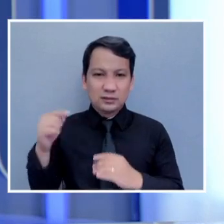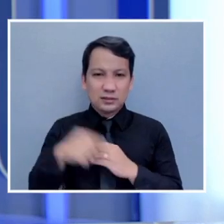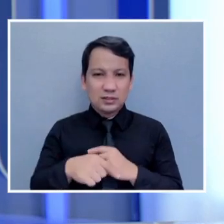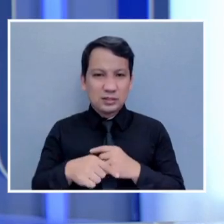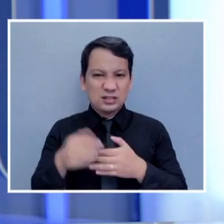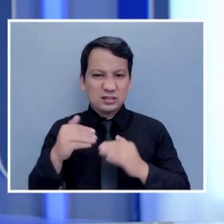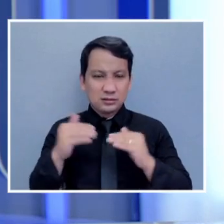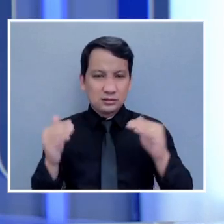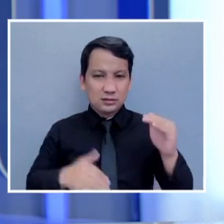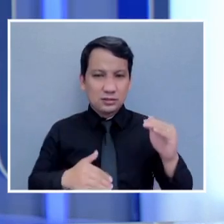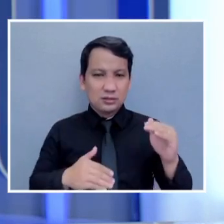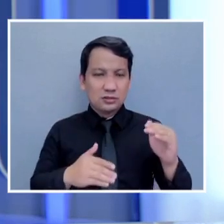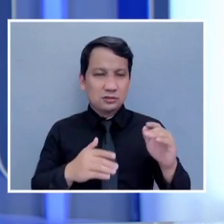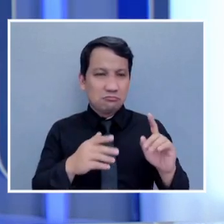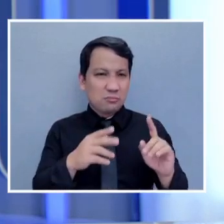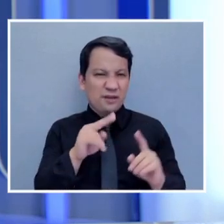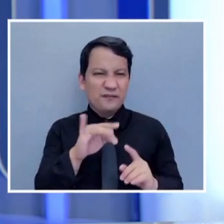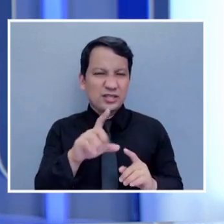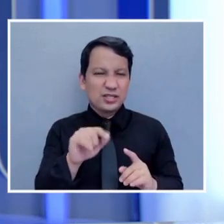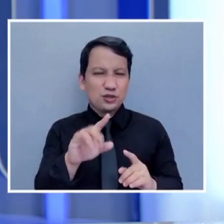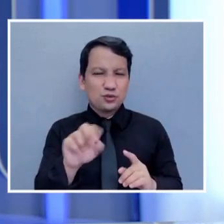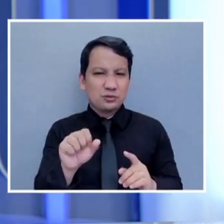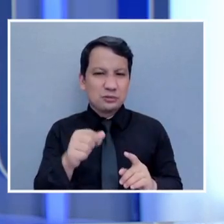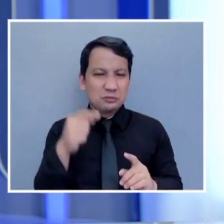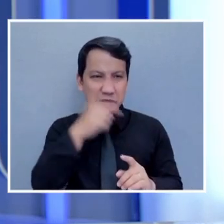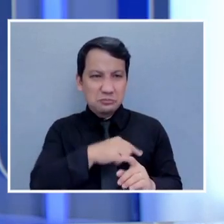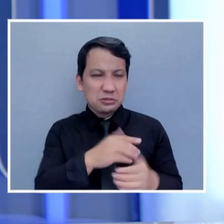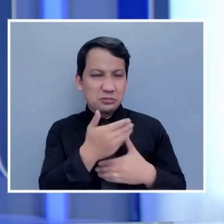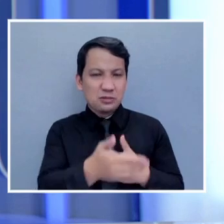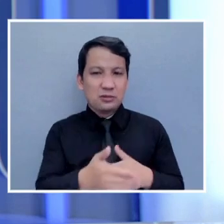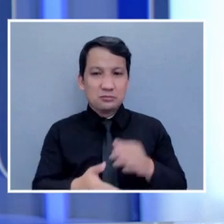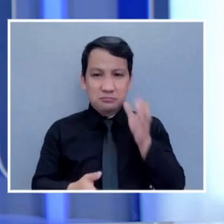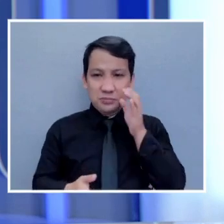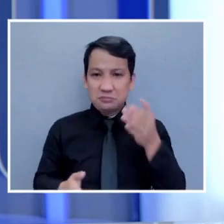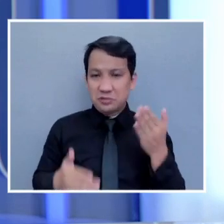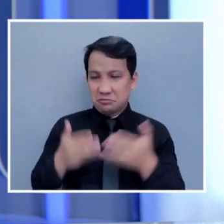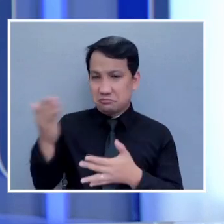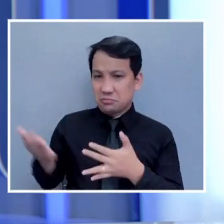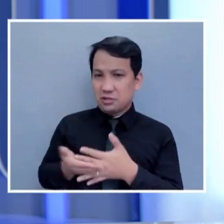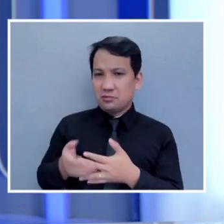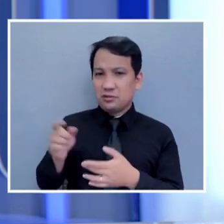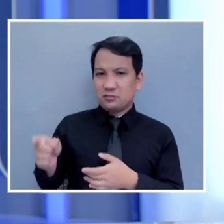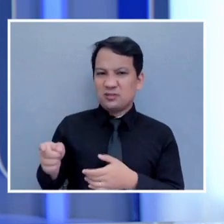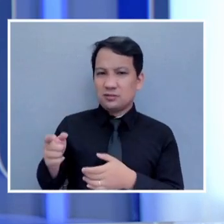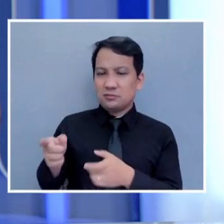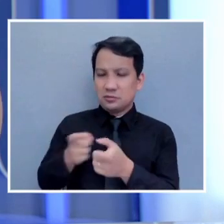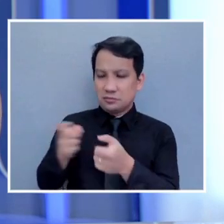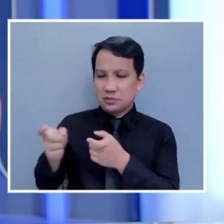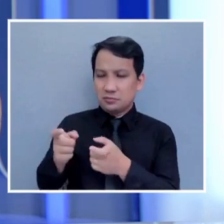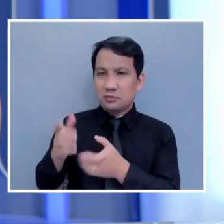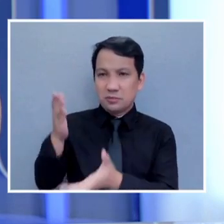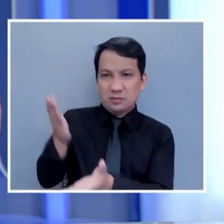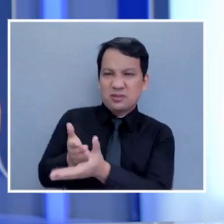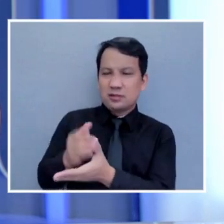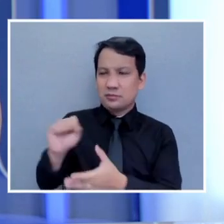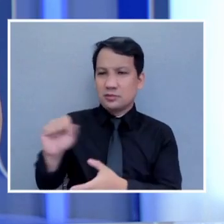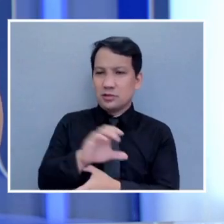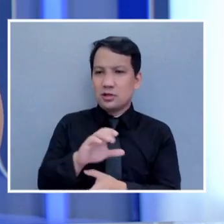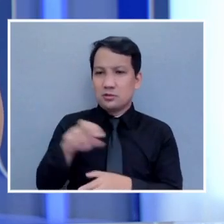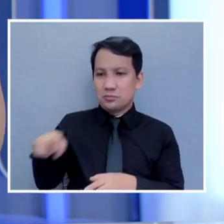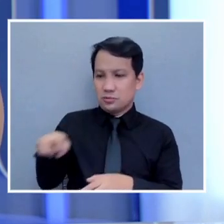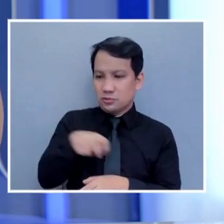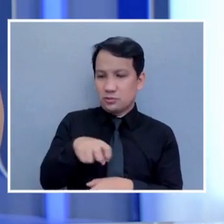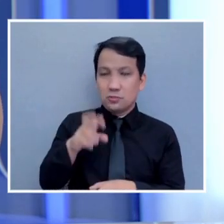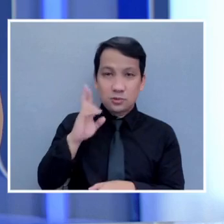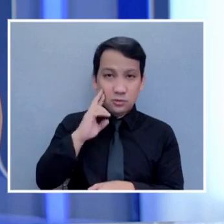unjust vexation si Cardema. Habang si Cardema naman, pinapipigilan sa Korte Suprema ang pag-upo ni